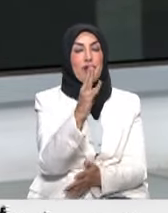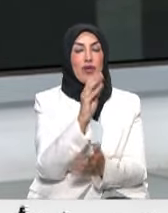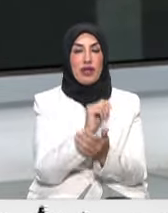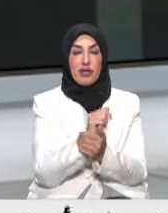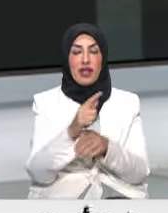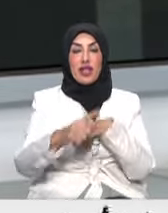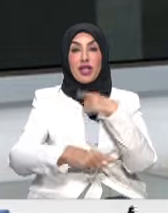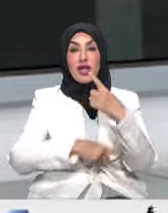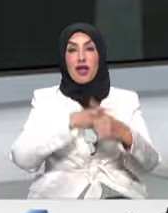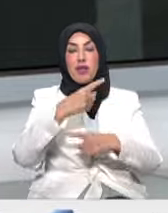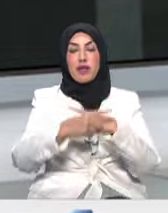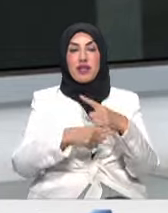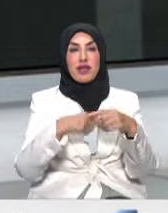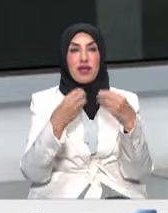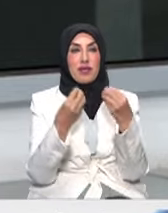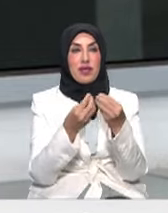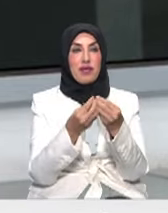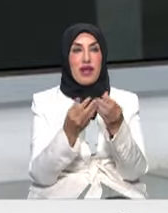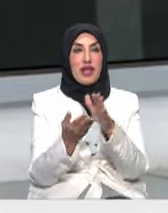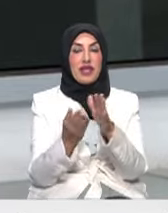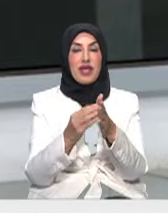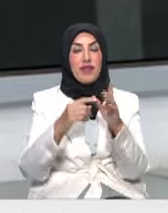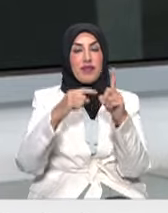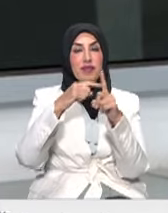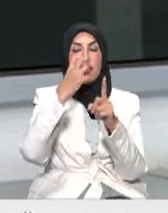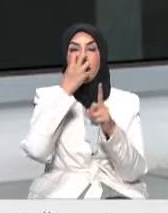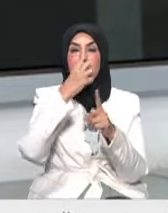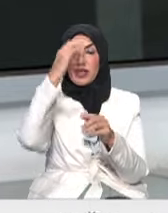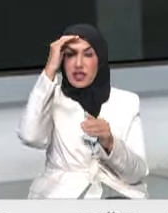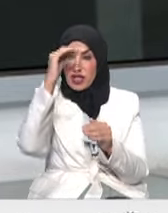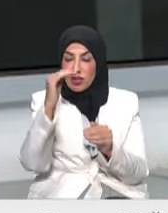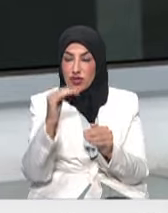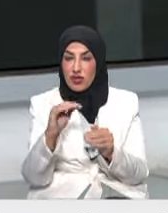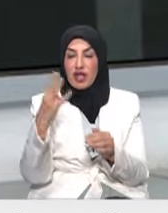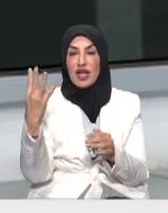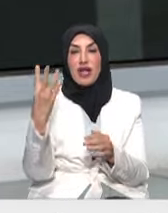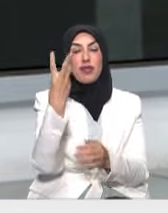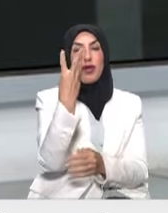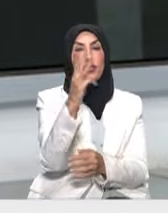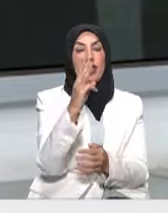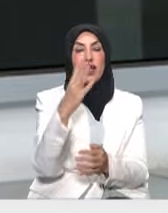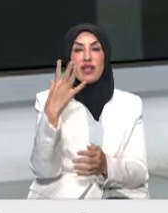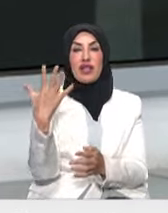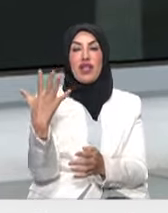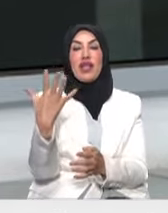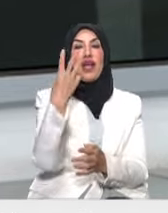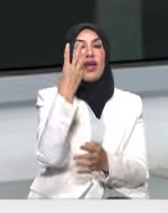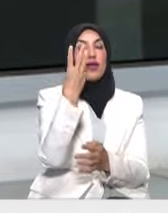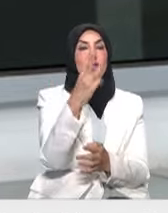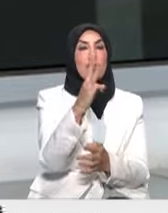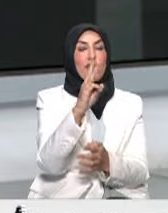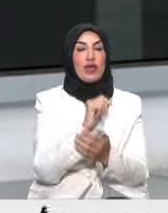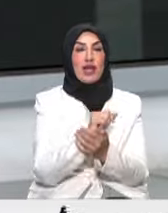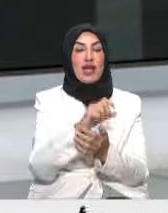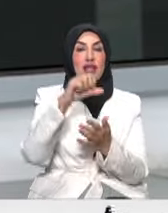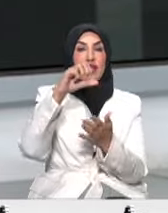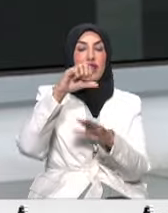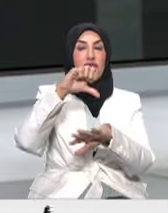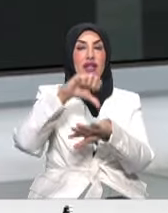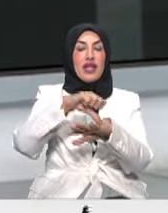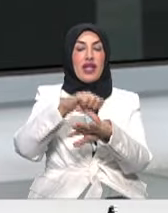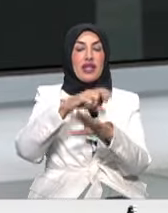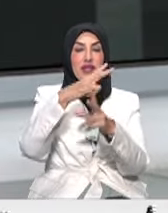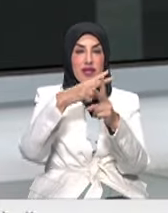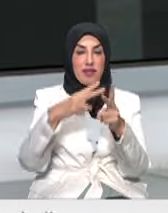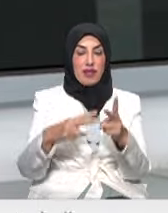درجة مئوية. أما درجات الحرارة الصغرى متفاوتة ما بين 34 إلى 35 درجة مئوية في مدينة الكويت، ولكن بعض